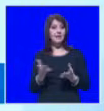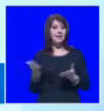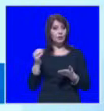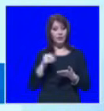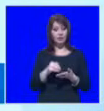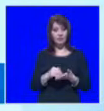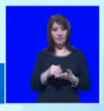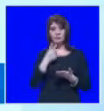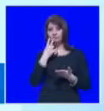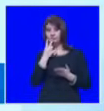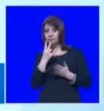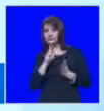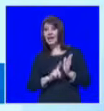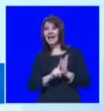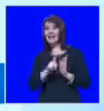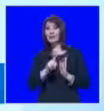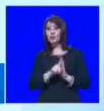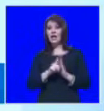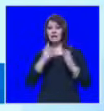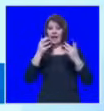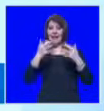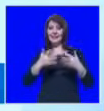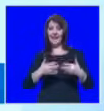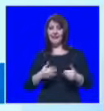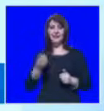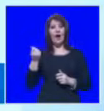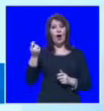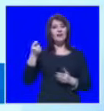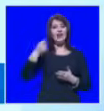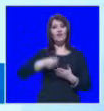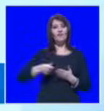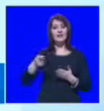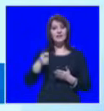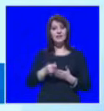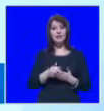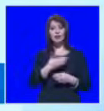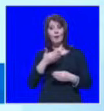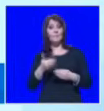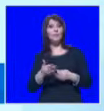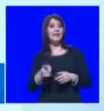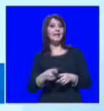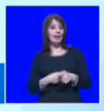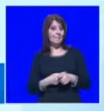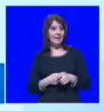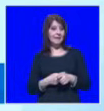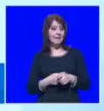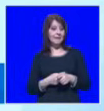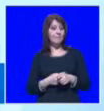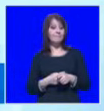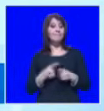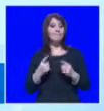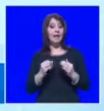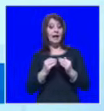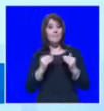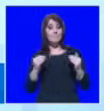постъпва, резултатите и данните от финансирането за последните месеци. На база на това,